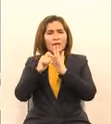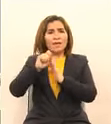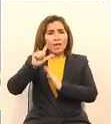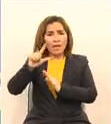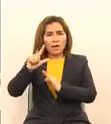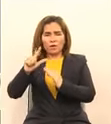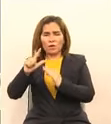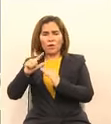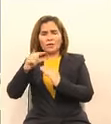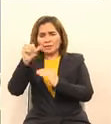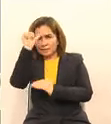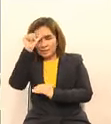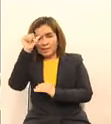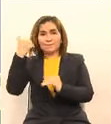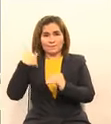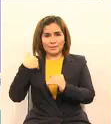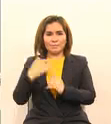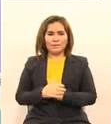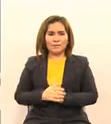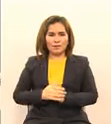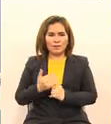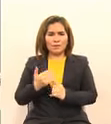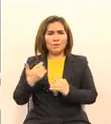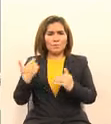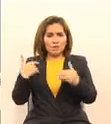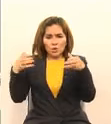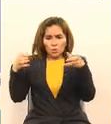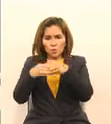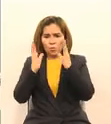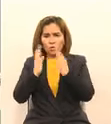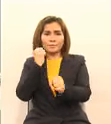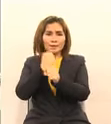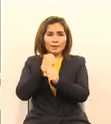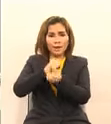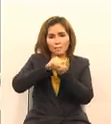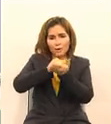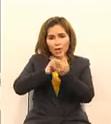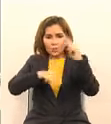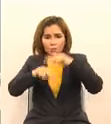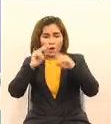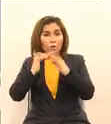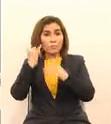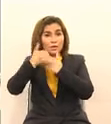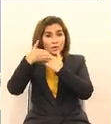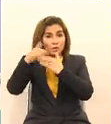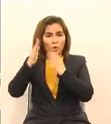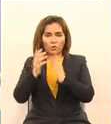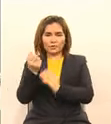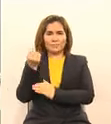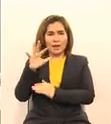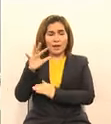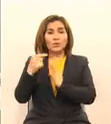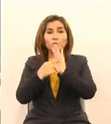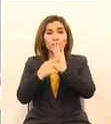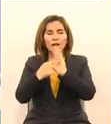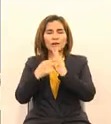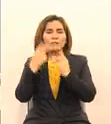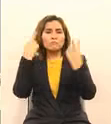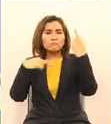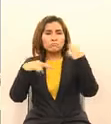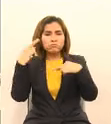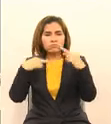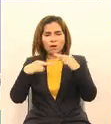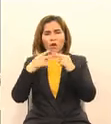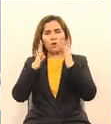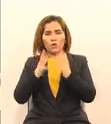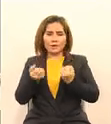ทำงานในสถานที่แออัดและใกล้ชิดชาวต่างชาติ15รายนะครับก็ไม่ว่าจะเป็นช่างเสริมสวยคนขับรถโดยสารนะ